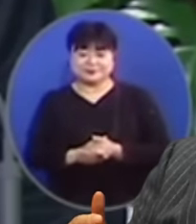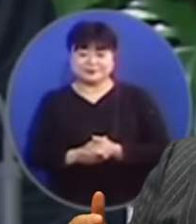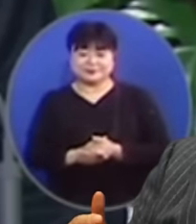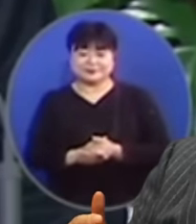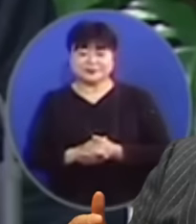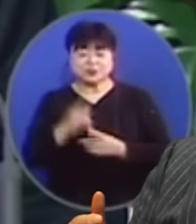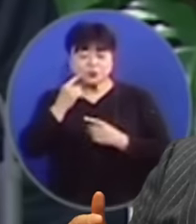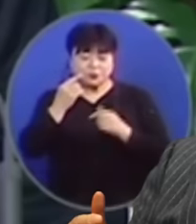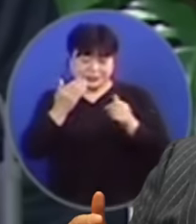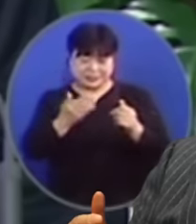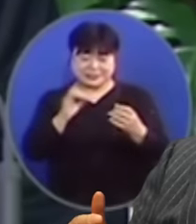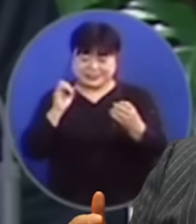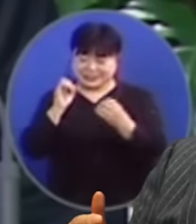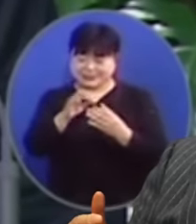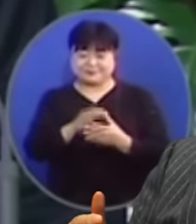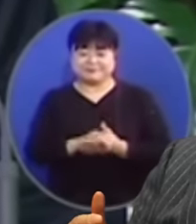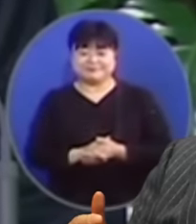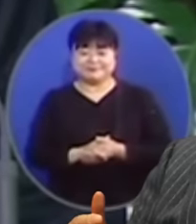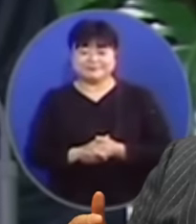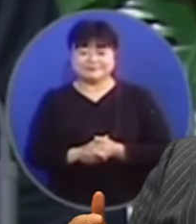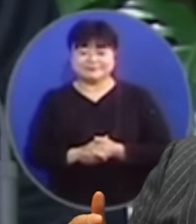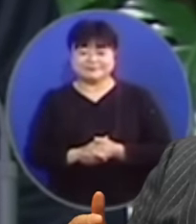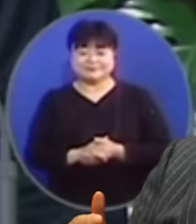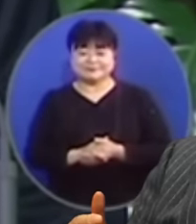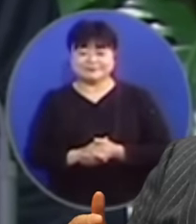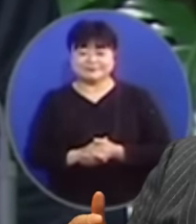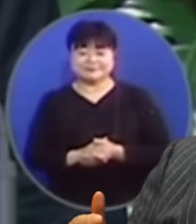그래서 제가 그래요.